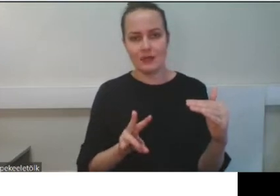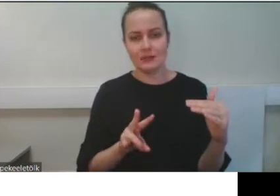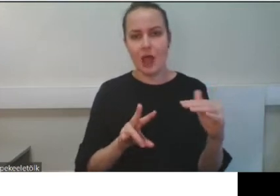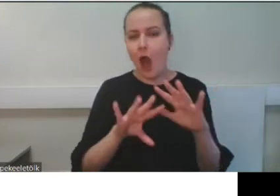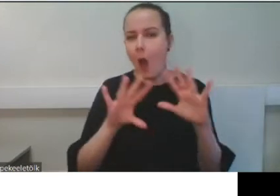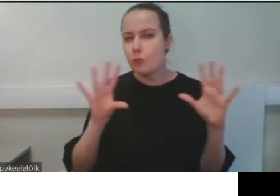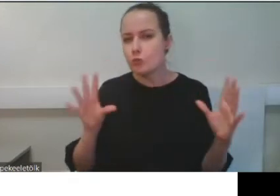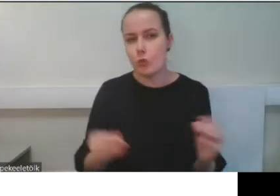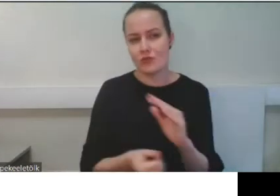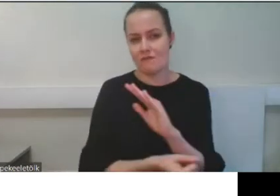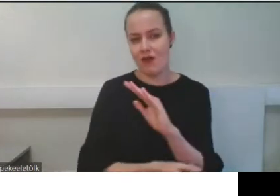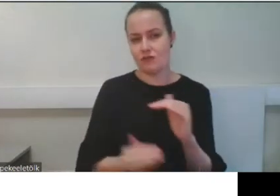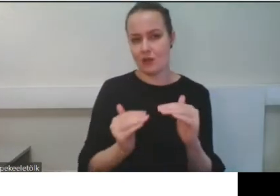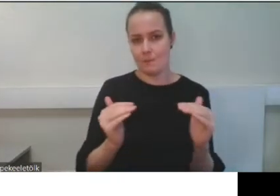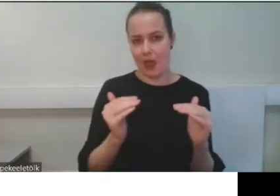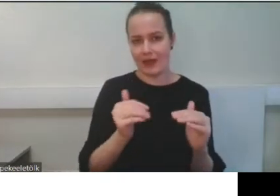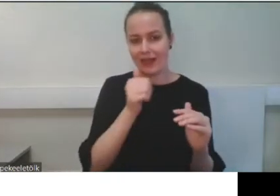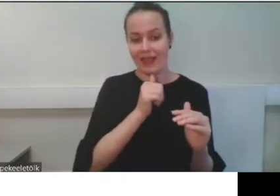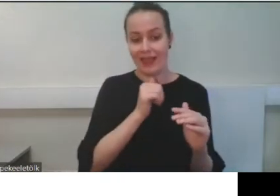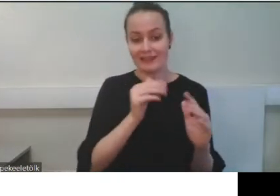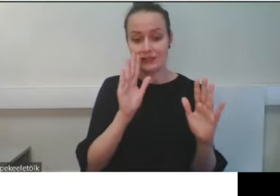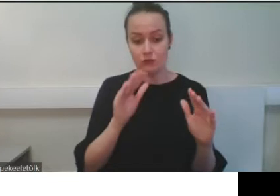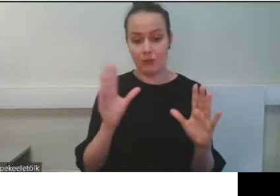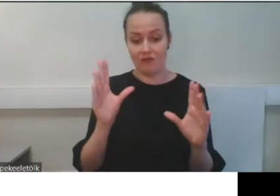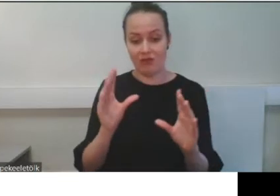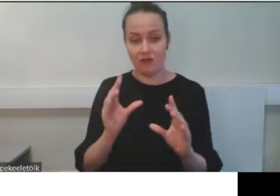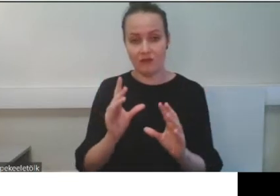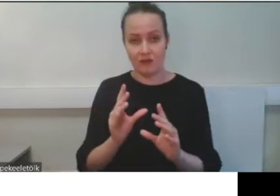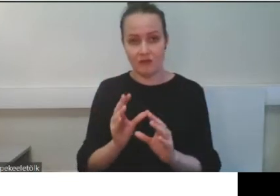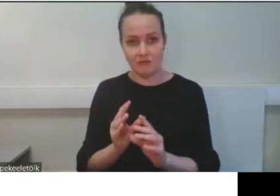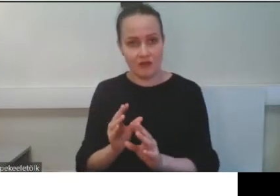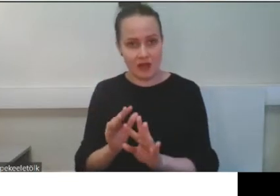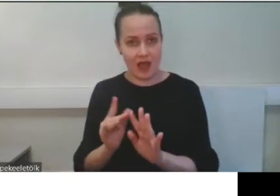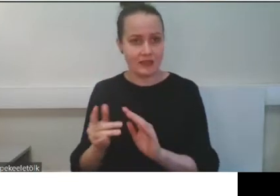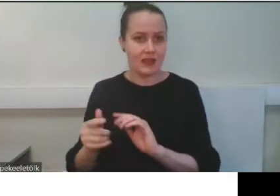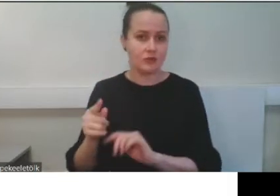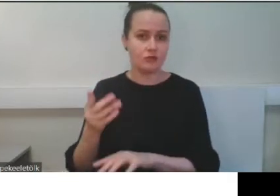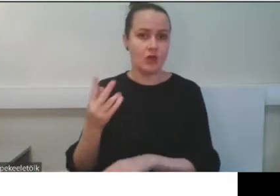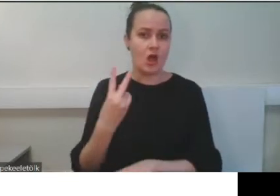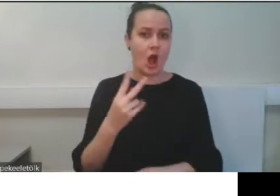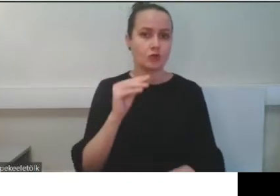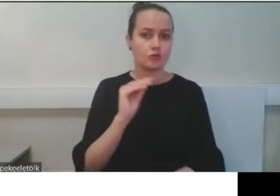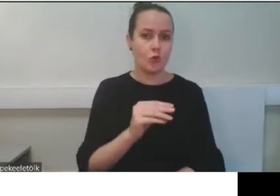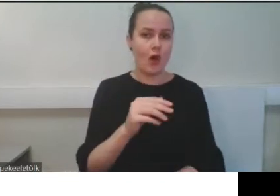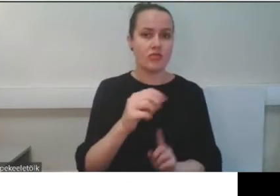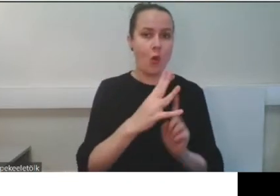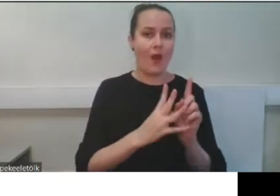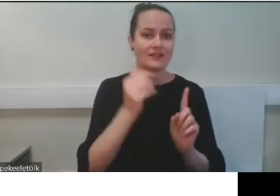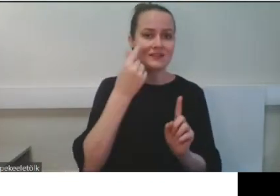hulka või jätaksime välja nad õigemini toetustest ja sissetulekust , siis nende vaesus